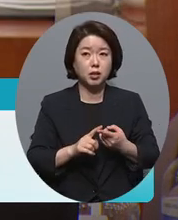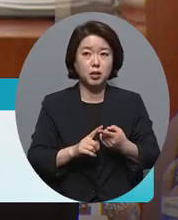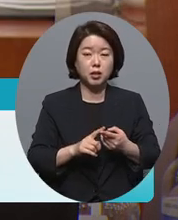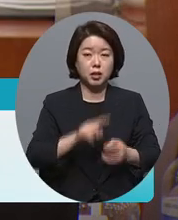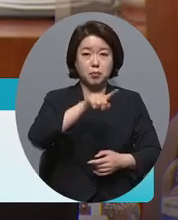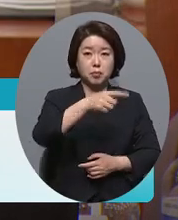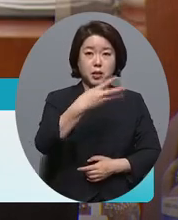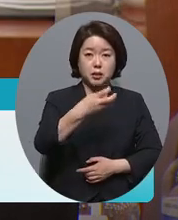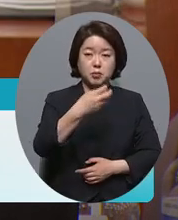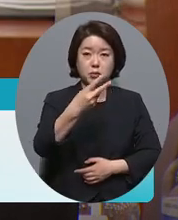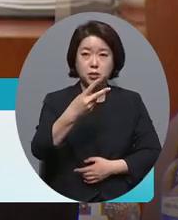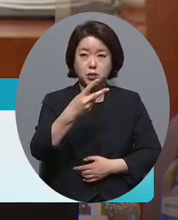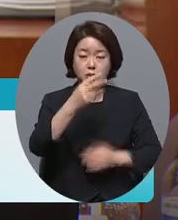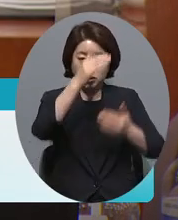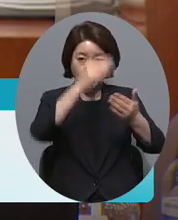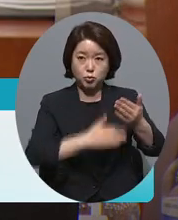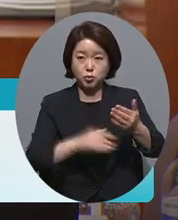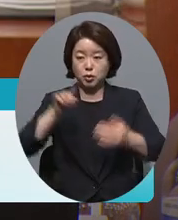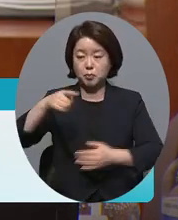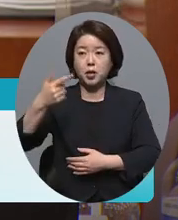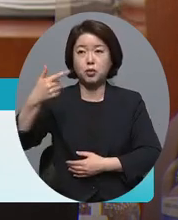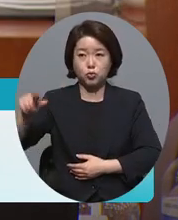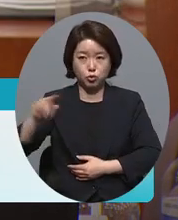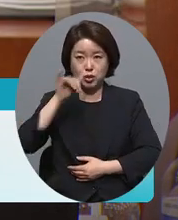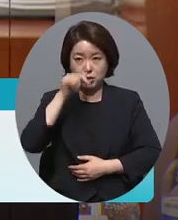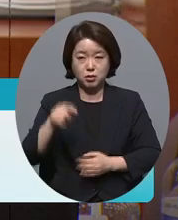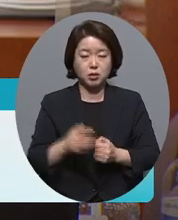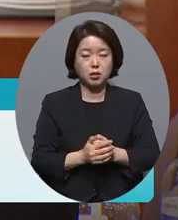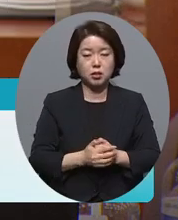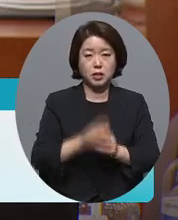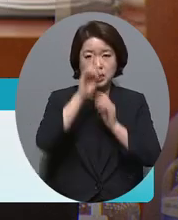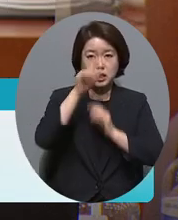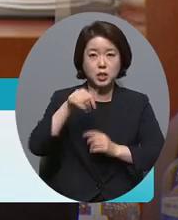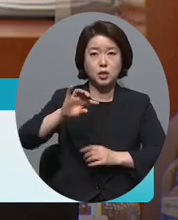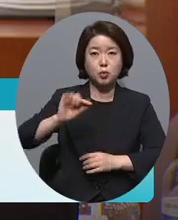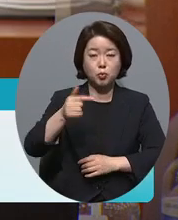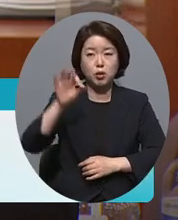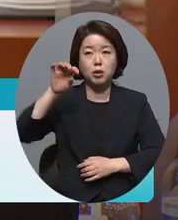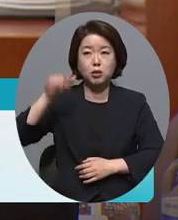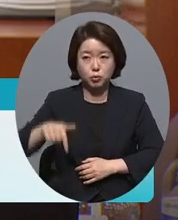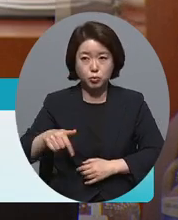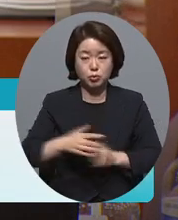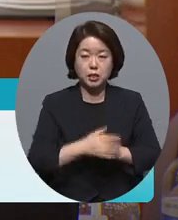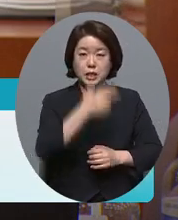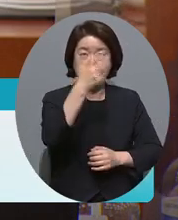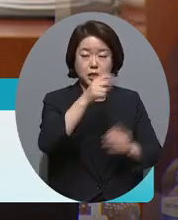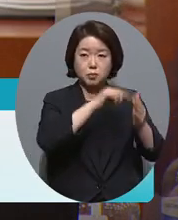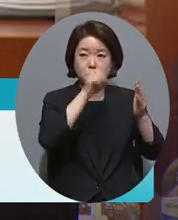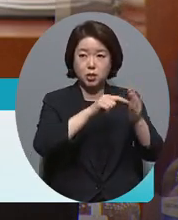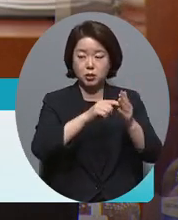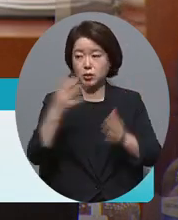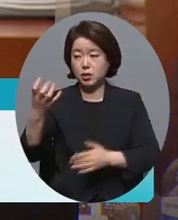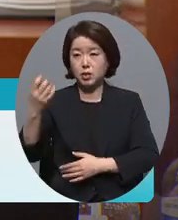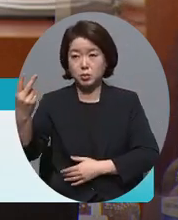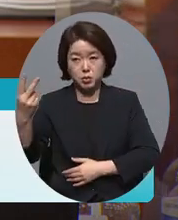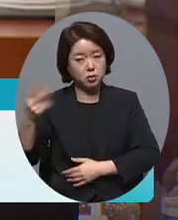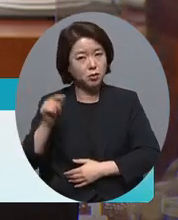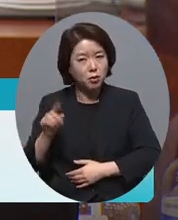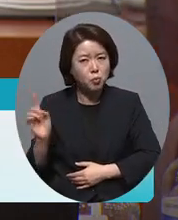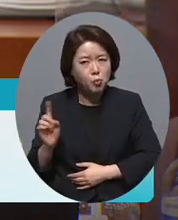132명 중에 106동을 했고요 이원호 의원님 70명 중에 42등입니다